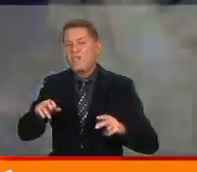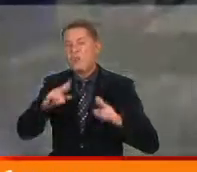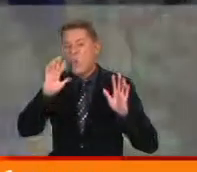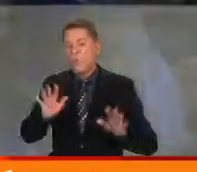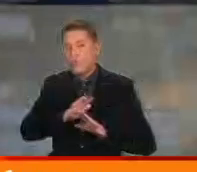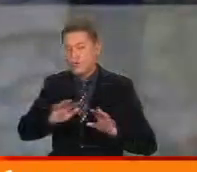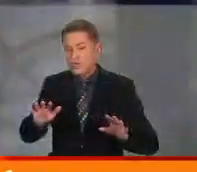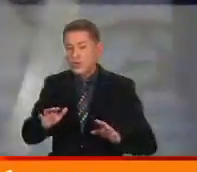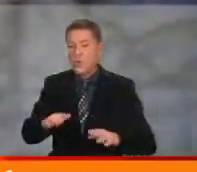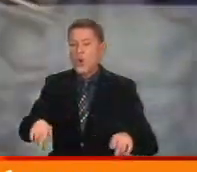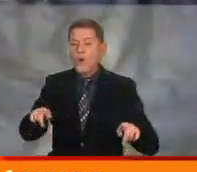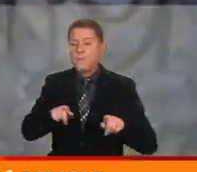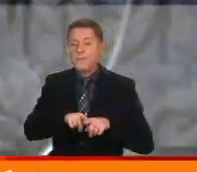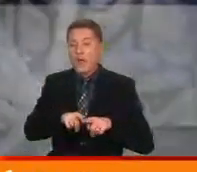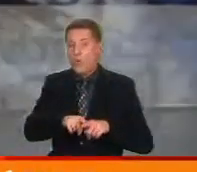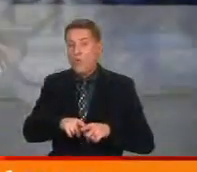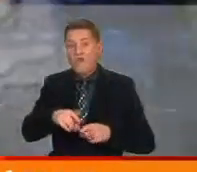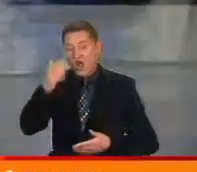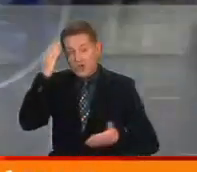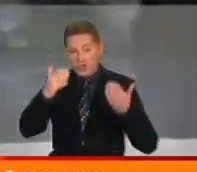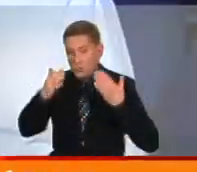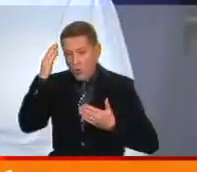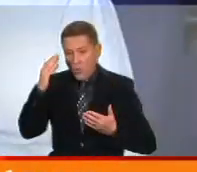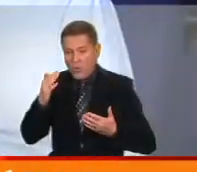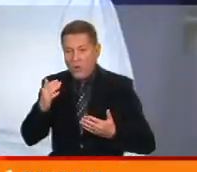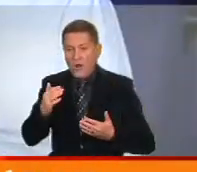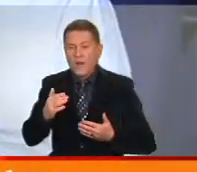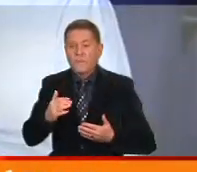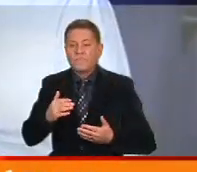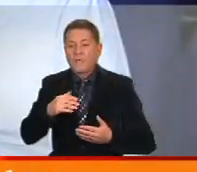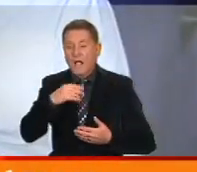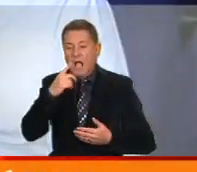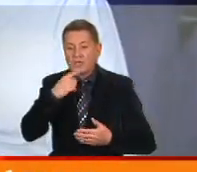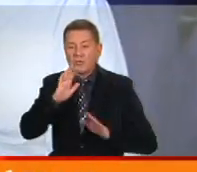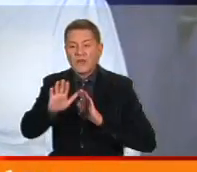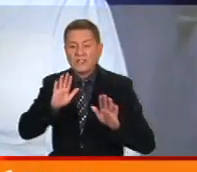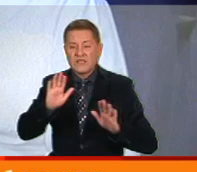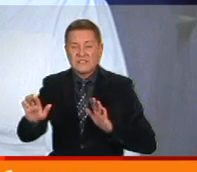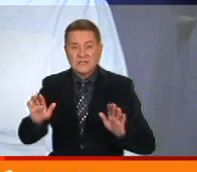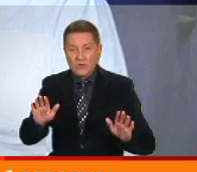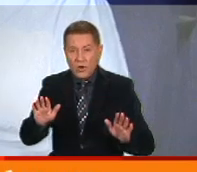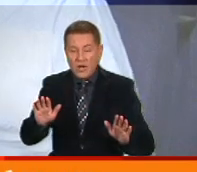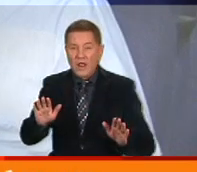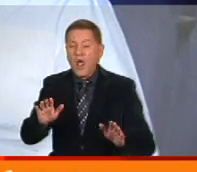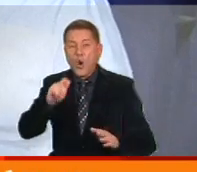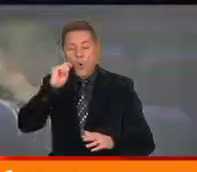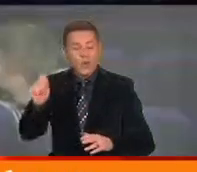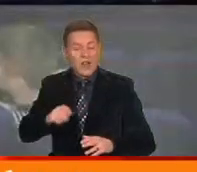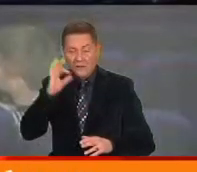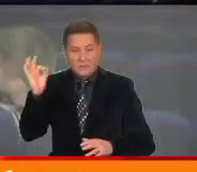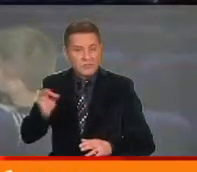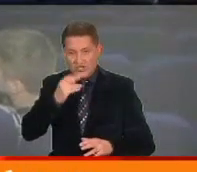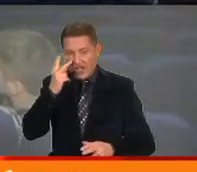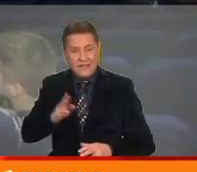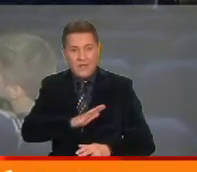вокал. Такого мультижанрового шоу, кажуть режисери-постановники Костянтин Томільченко та Олександр Братковський, Україна ще не